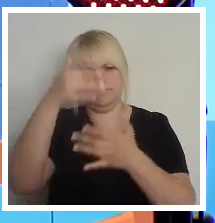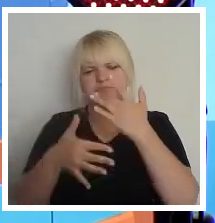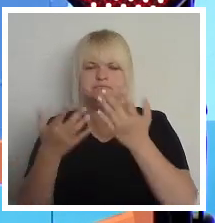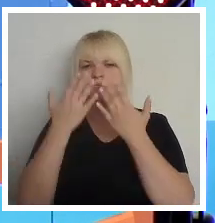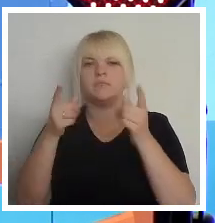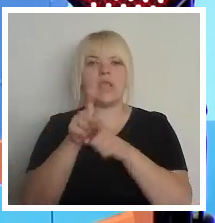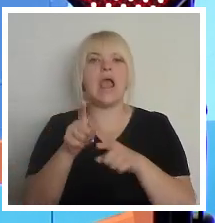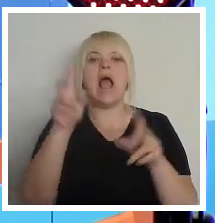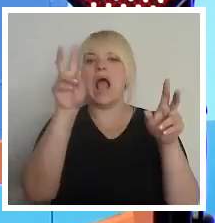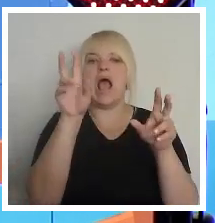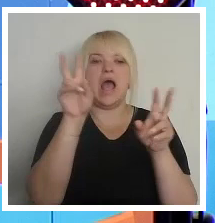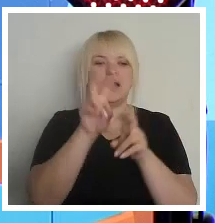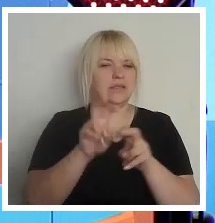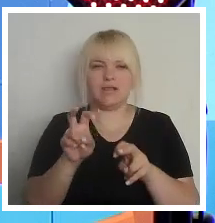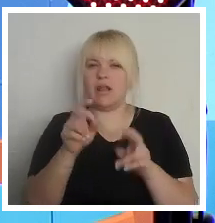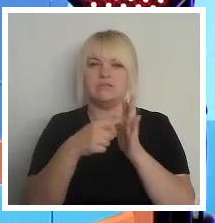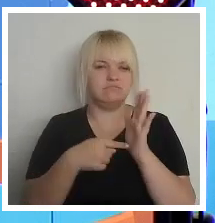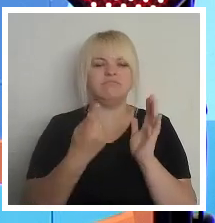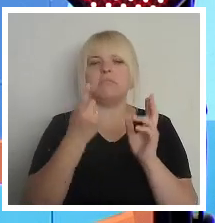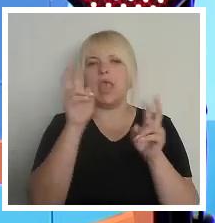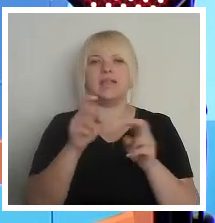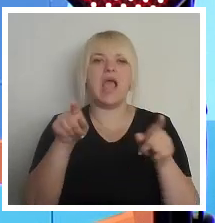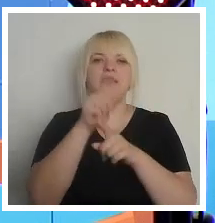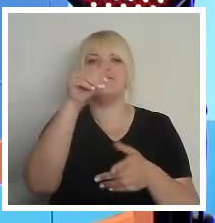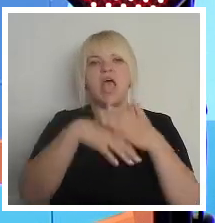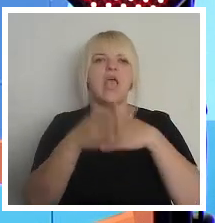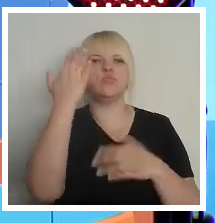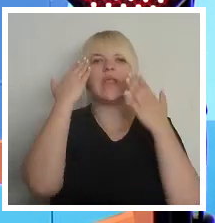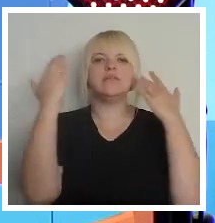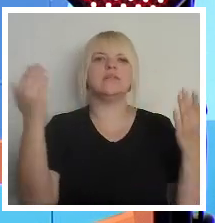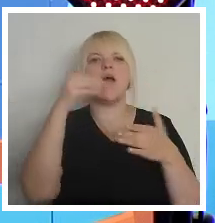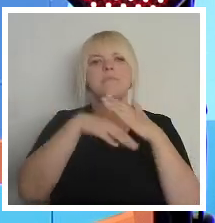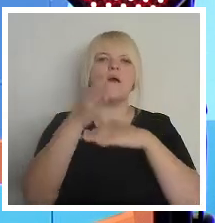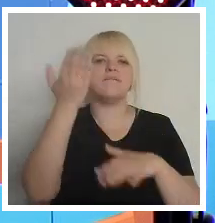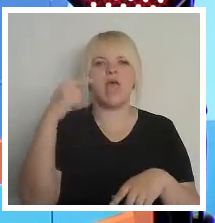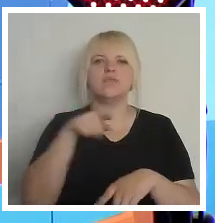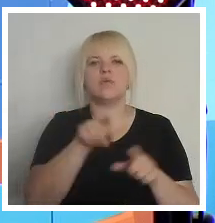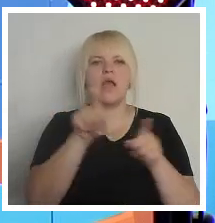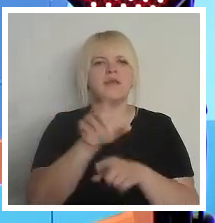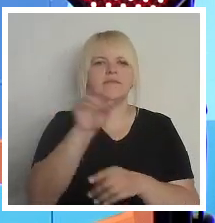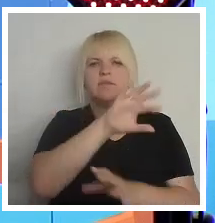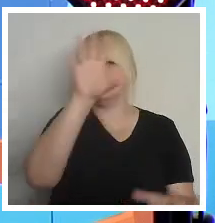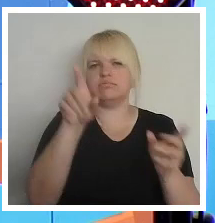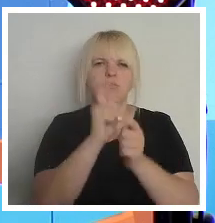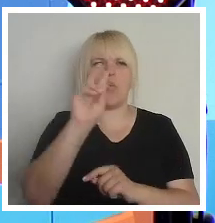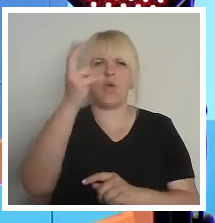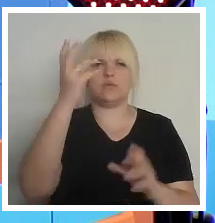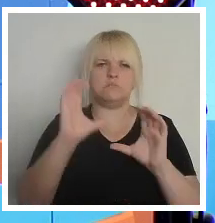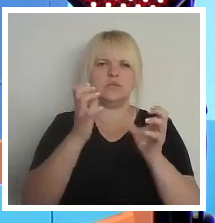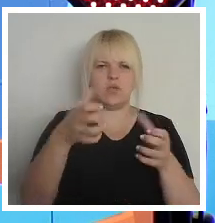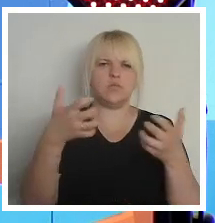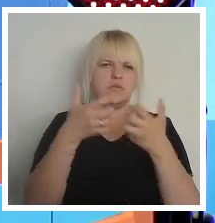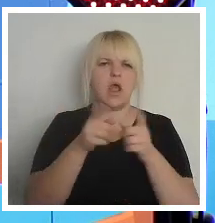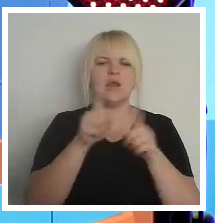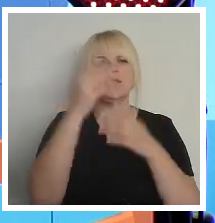un pētniecību konkurē vēsture. Nesauksim to par nezināmo vēsturi. Tas ir viss, kas saistās ar otro pasaules kāru, vai arī